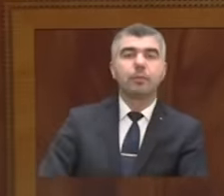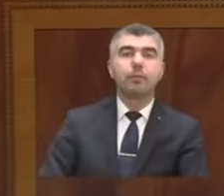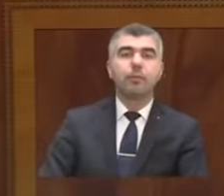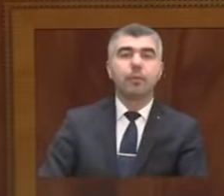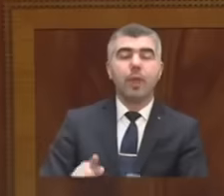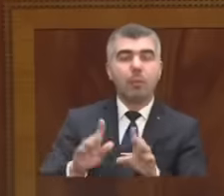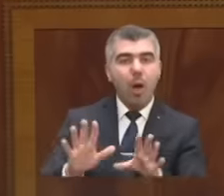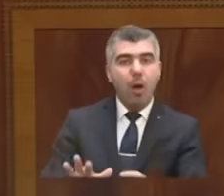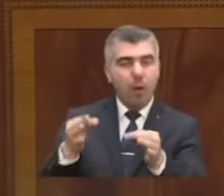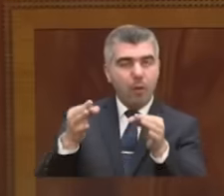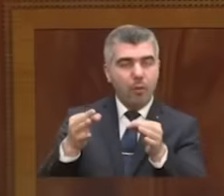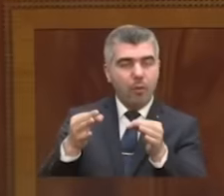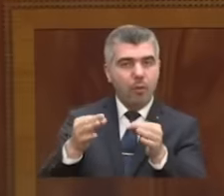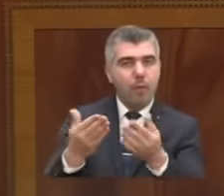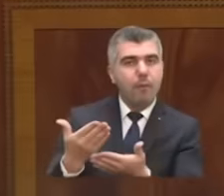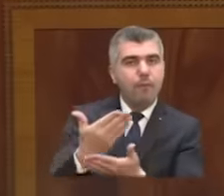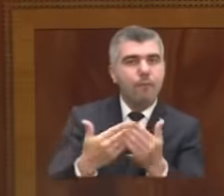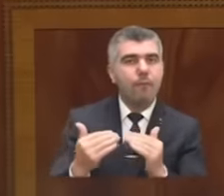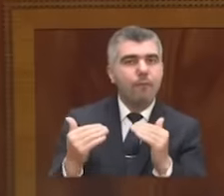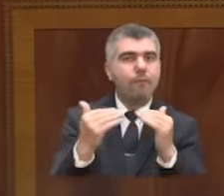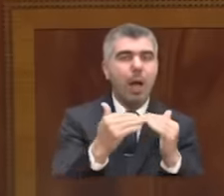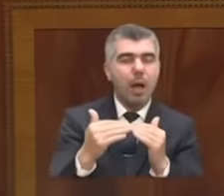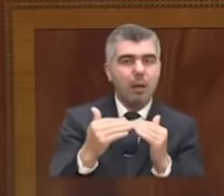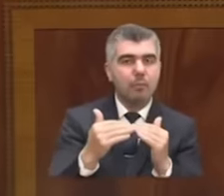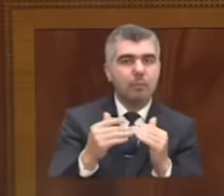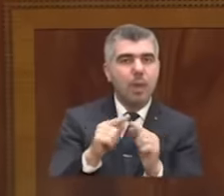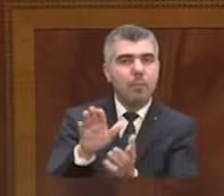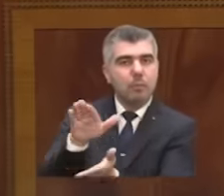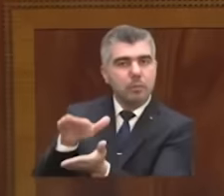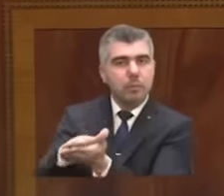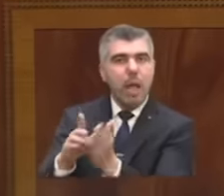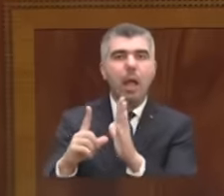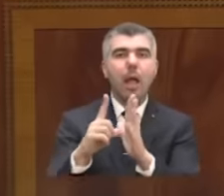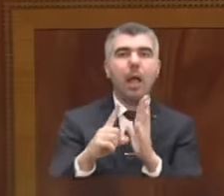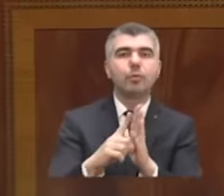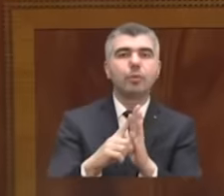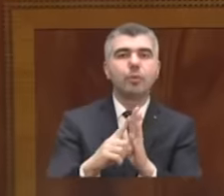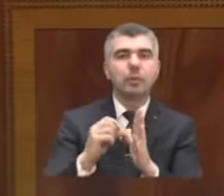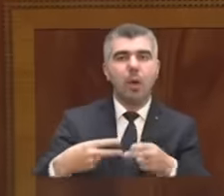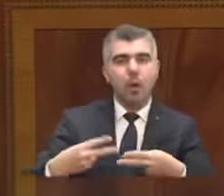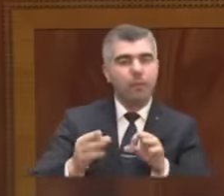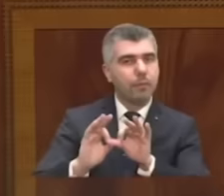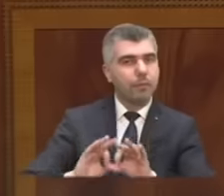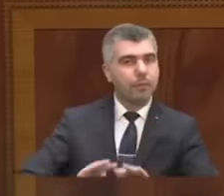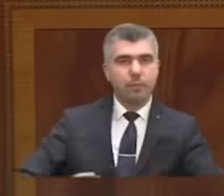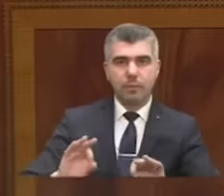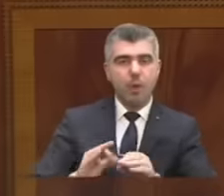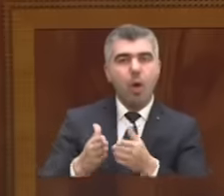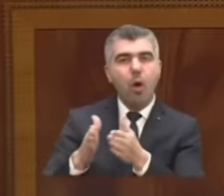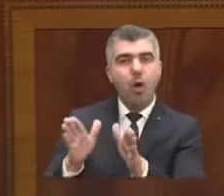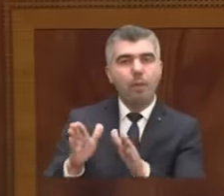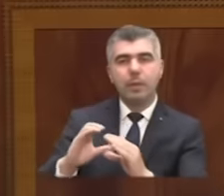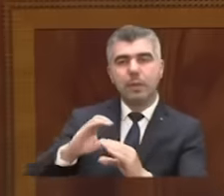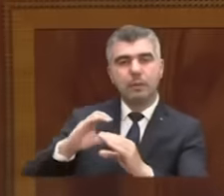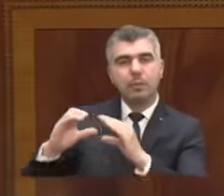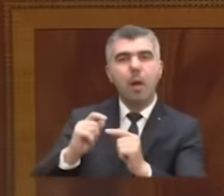التعليمية الأكثر تمثيلية المعنية، تم خلاله الاتفاق على صيغة تجميد النظام الأساسي